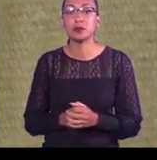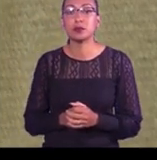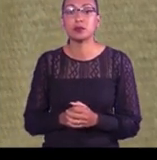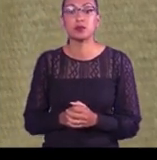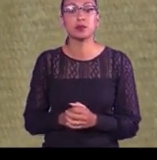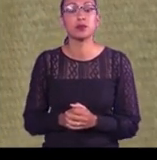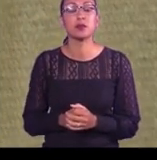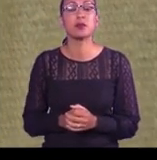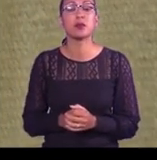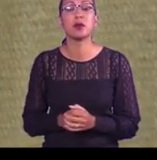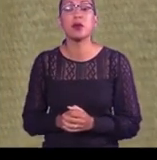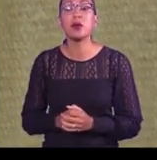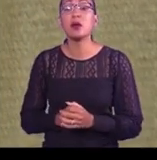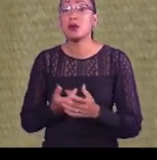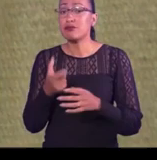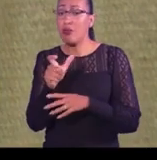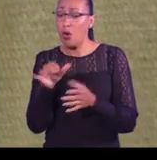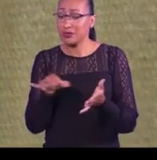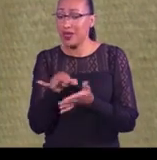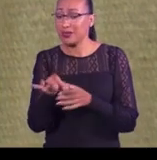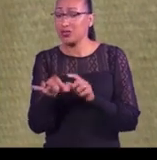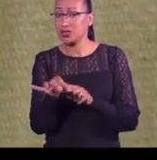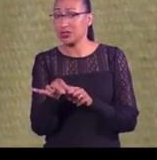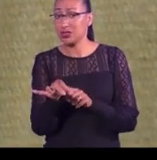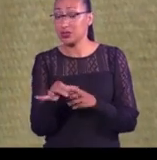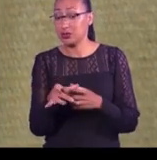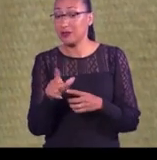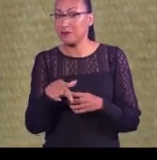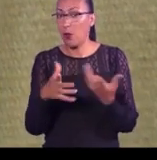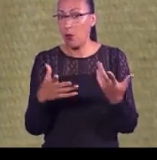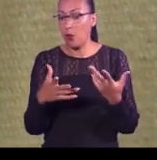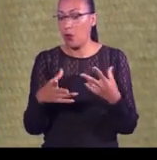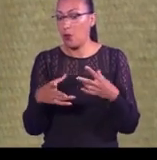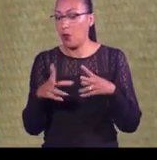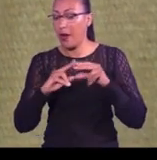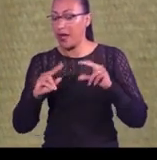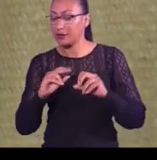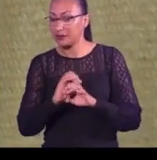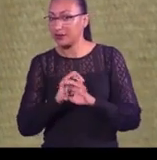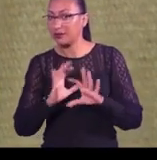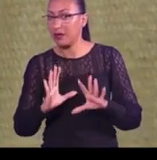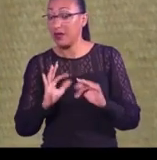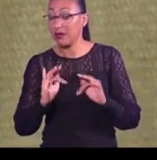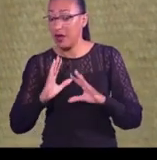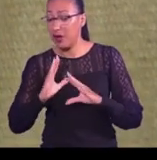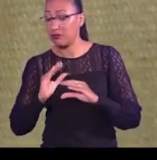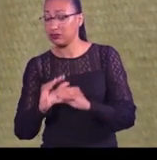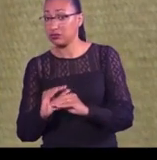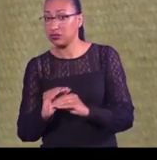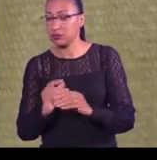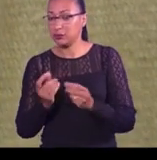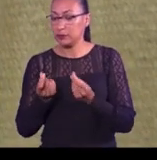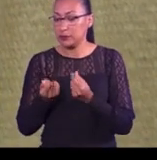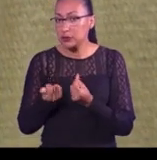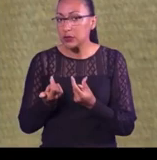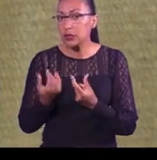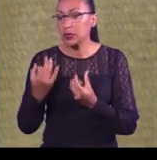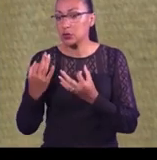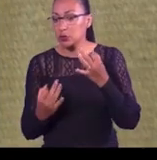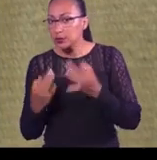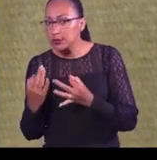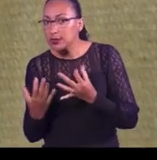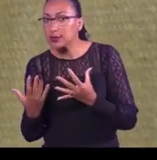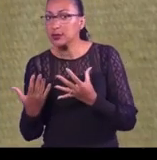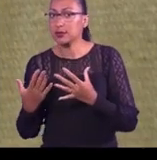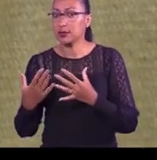mettre derrière le mot stratégie les signifiants et les significations qu'on pourrait donner sur le plan opérationnel, sur le plan financier, sur le plan juridique, sur le plan de